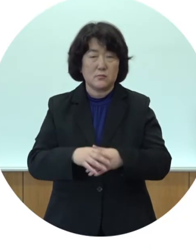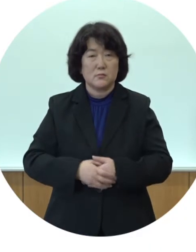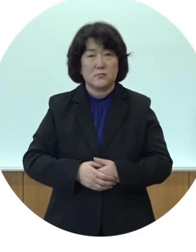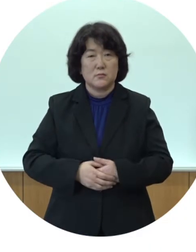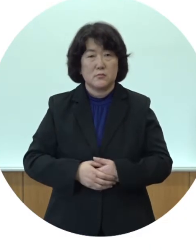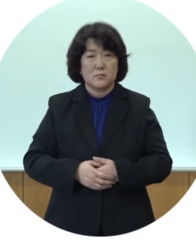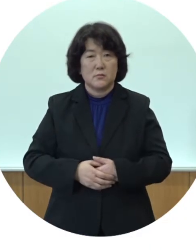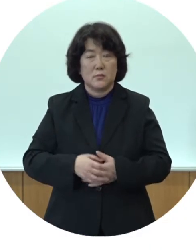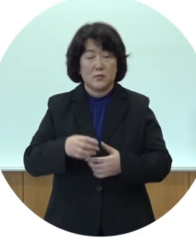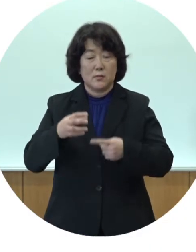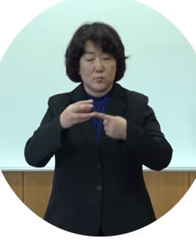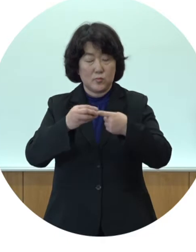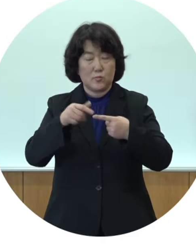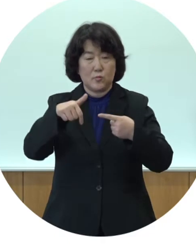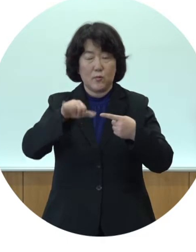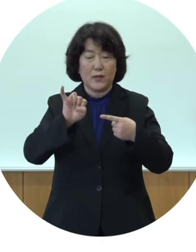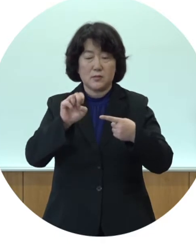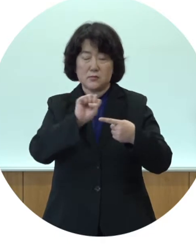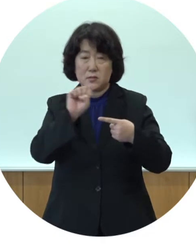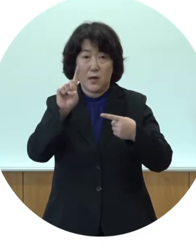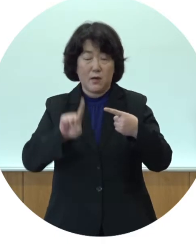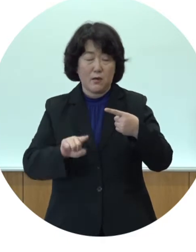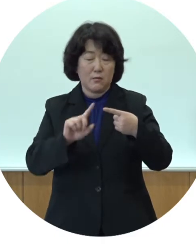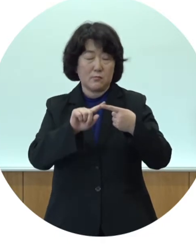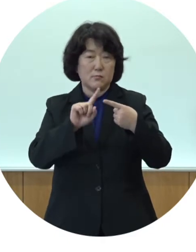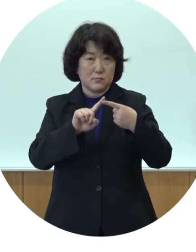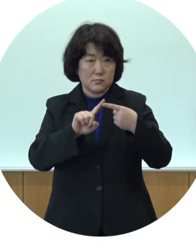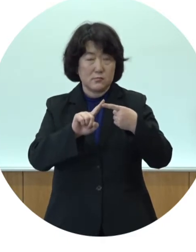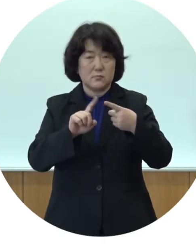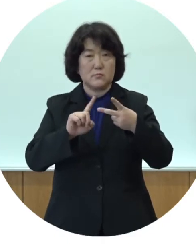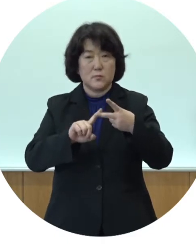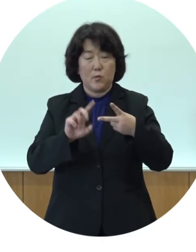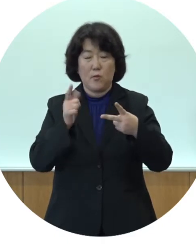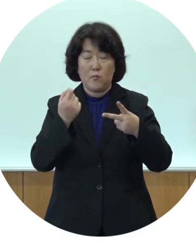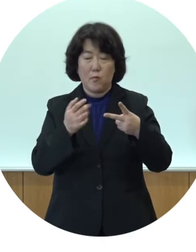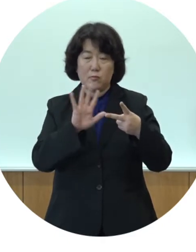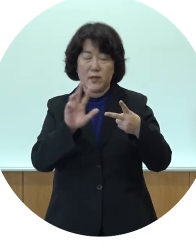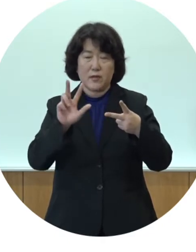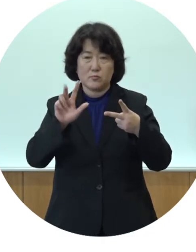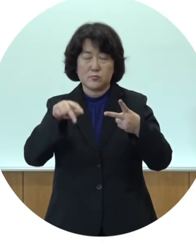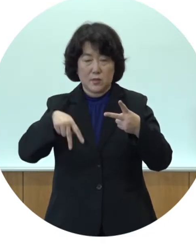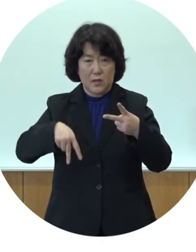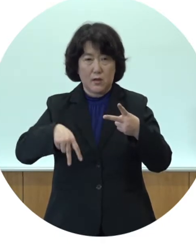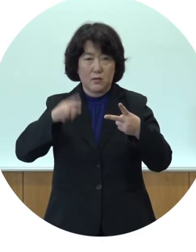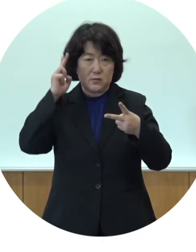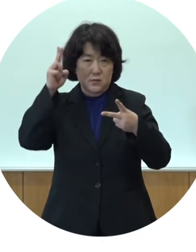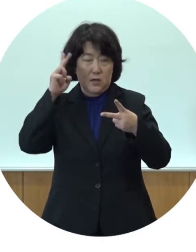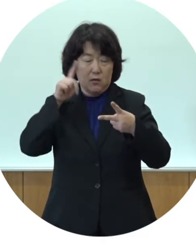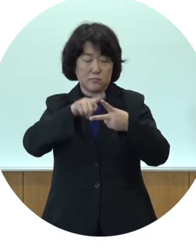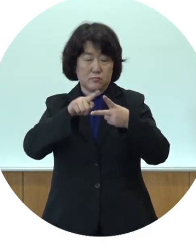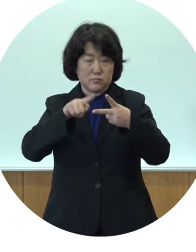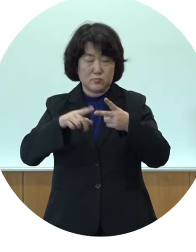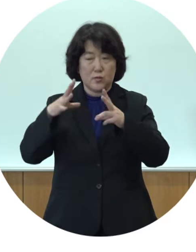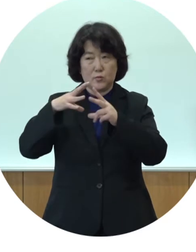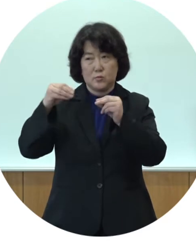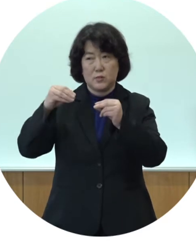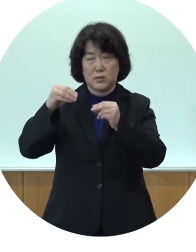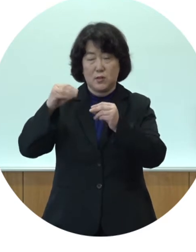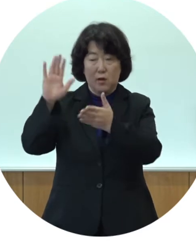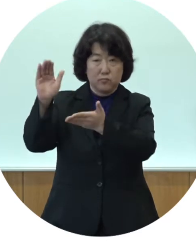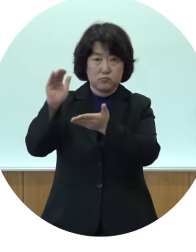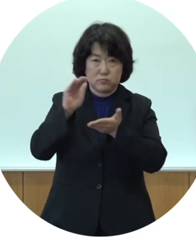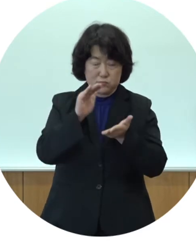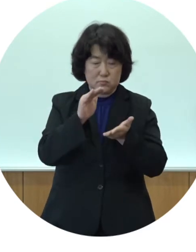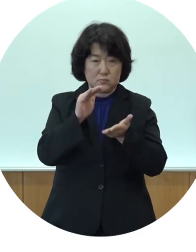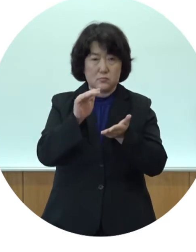イザーとモデルナの2種類のワクチンが約半数ずつ国から供給され